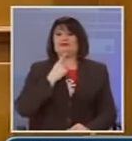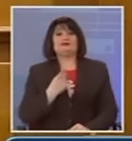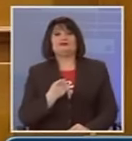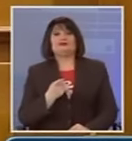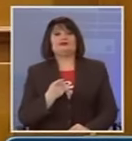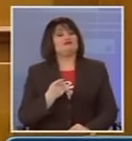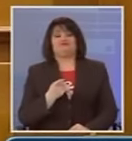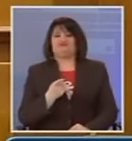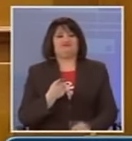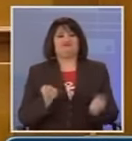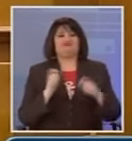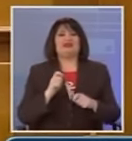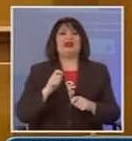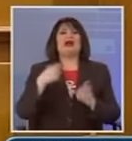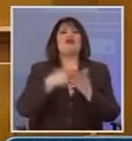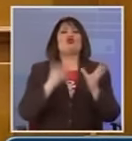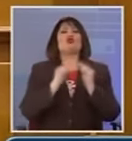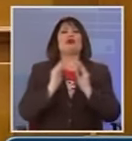να πληρώσετε τον έμφυα.